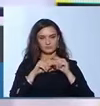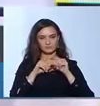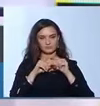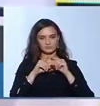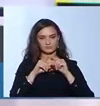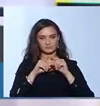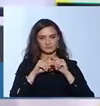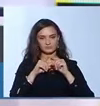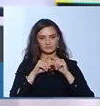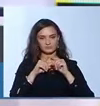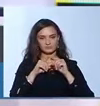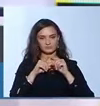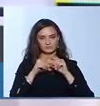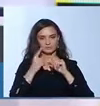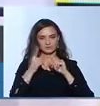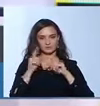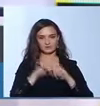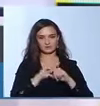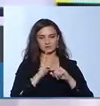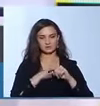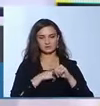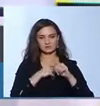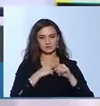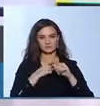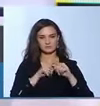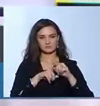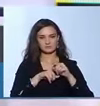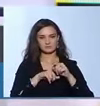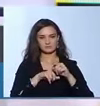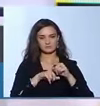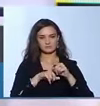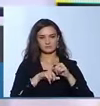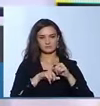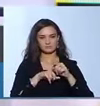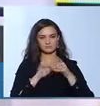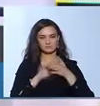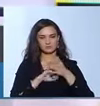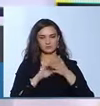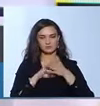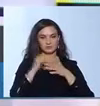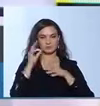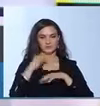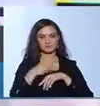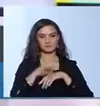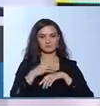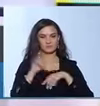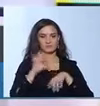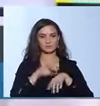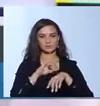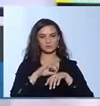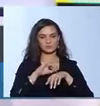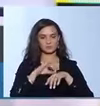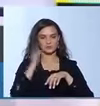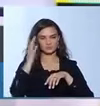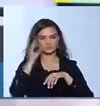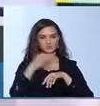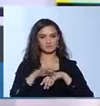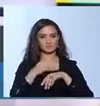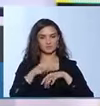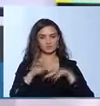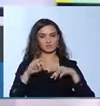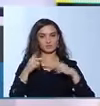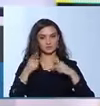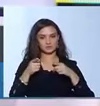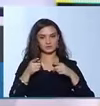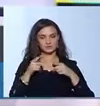არის ერთ-ერთი ძლიერი, ასე ვთქვათ, მაპროვოცირებელი ფაქტორი თმის ცვენისთვის, რომელიც პათოლოგიურ თმის ცვენაში გადადის,